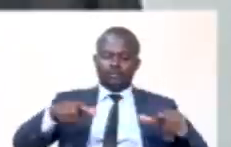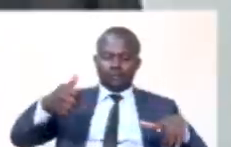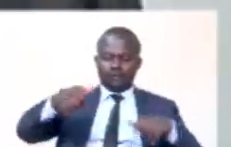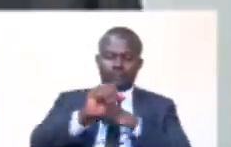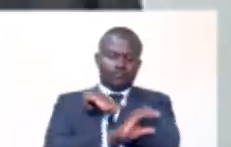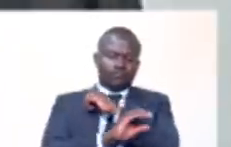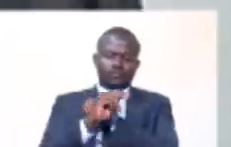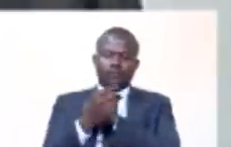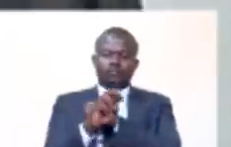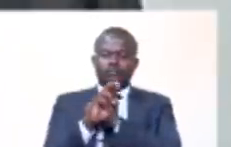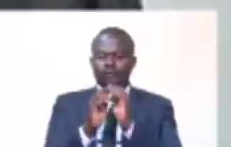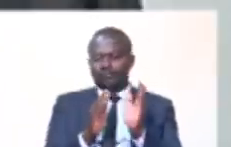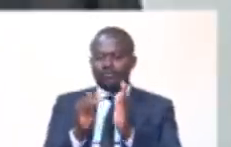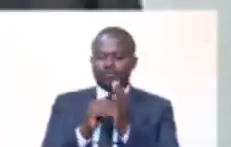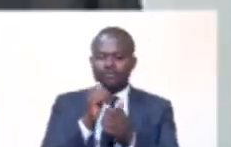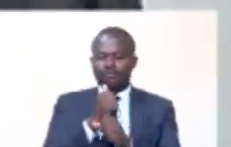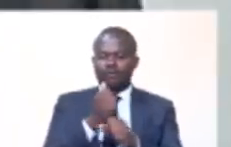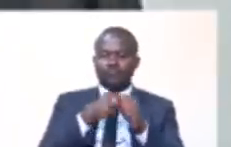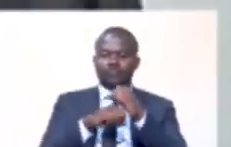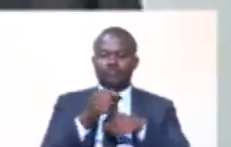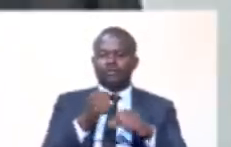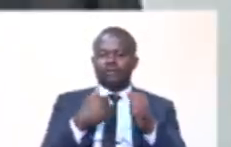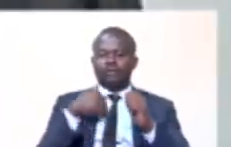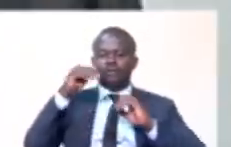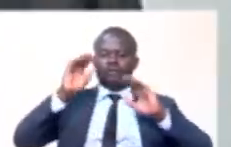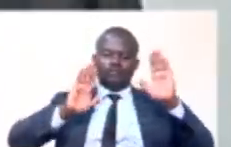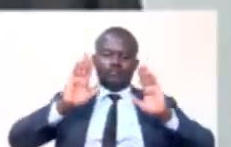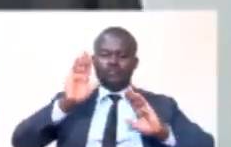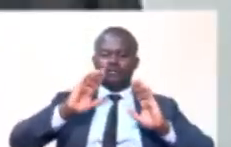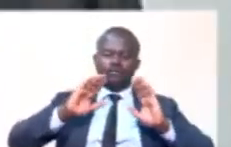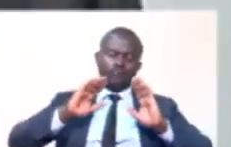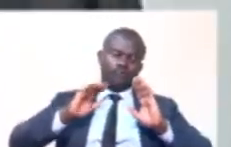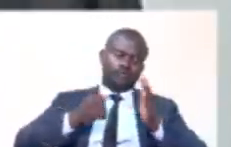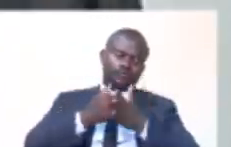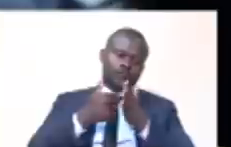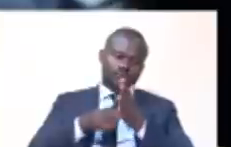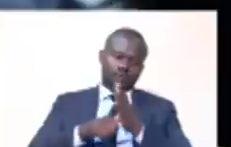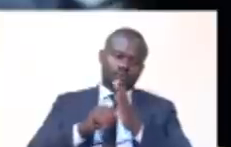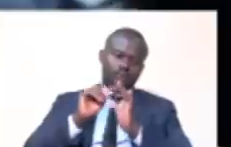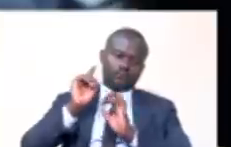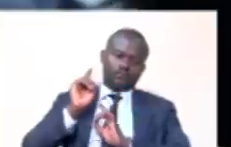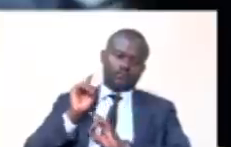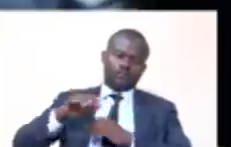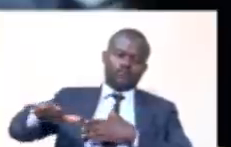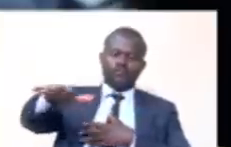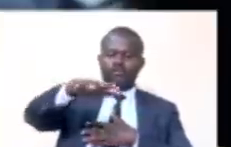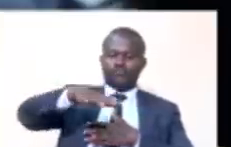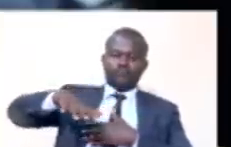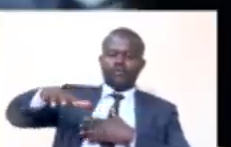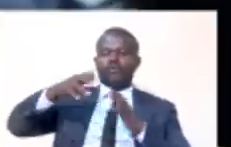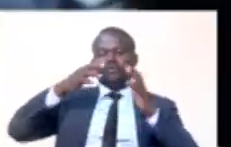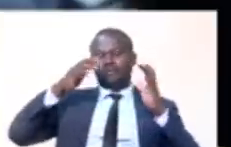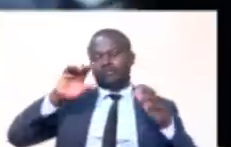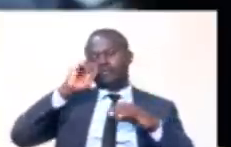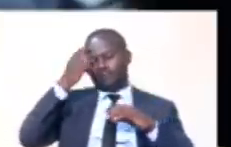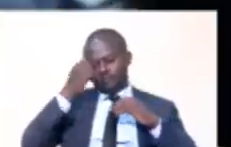cya Niger mu gutegura no gukora ibikorwa byagira uruhare mu guhungabanya umutekano w'akarere k'ibiyaga bigari. Hagati aho